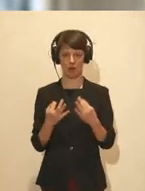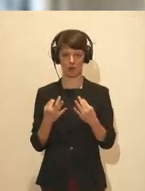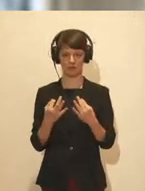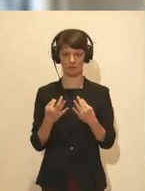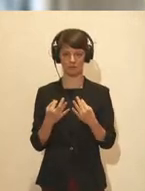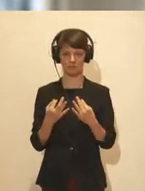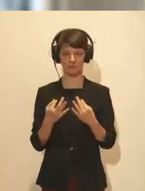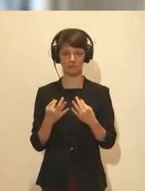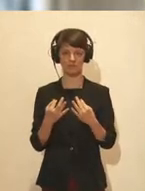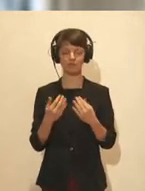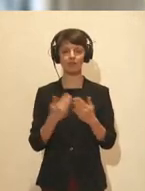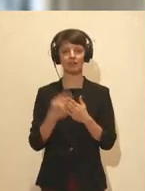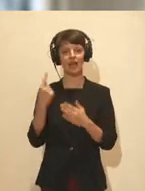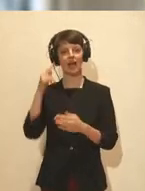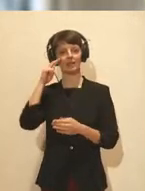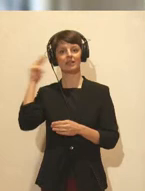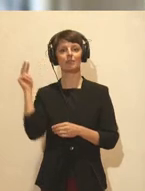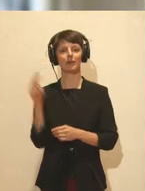menschen